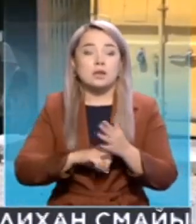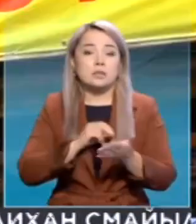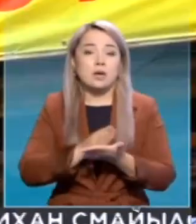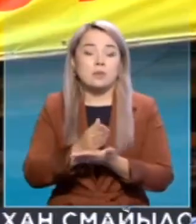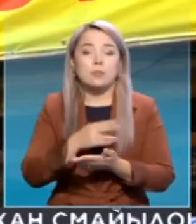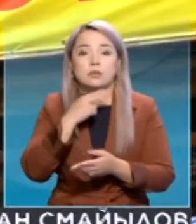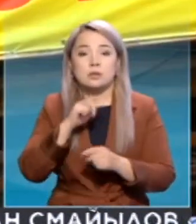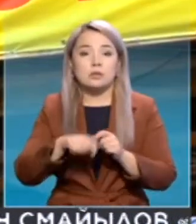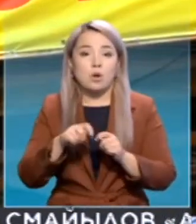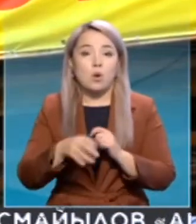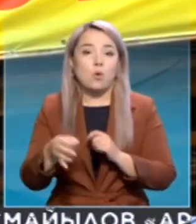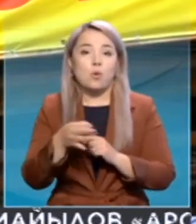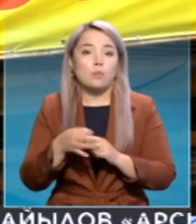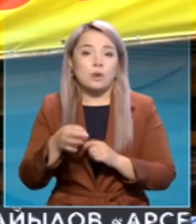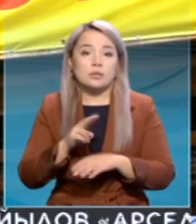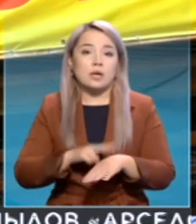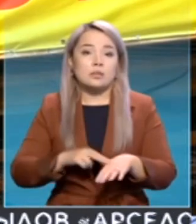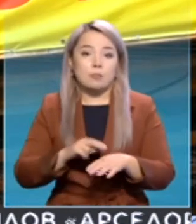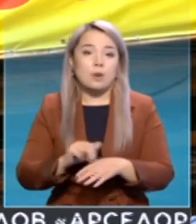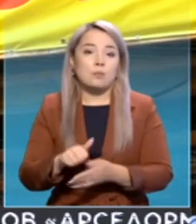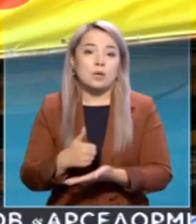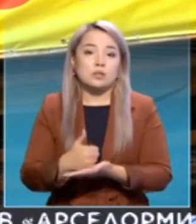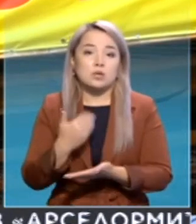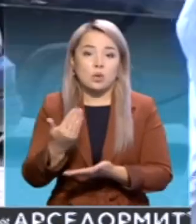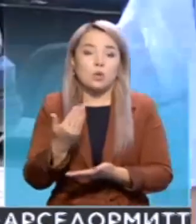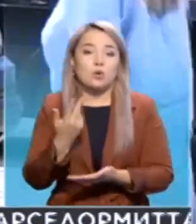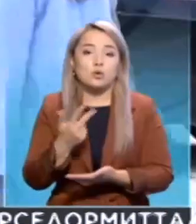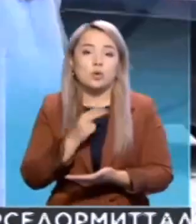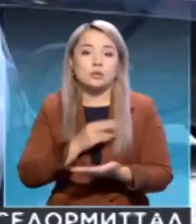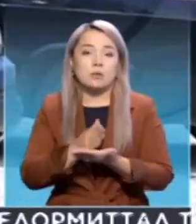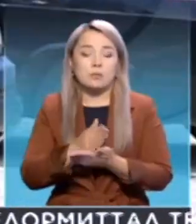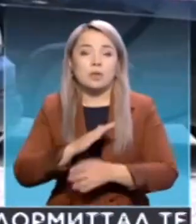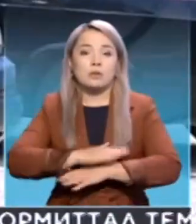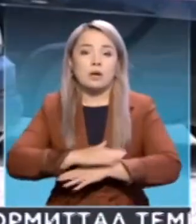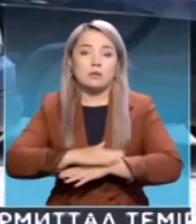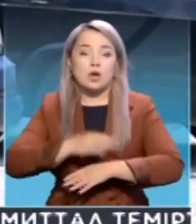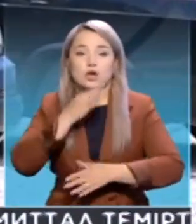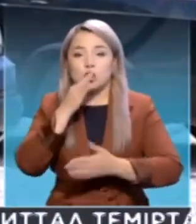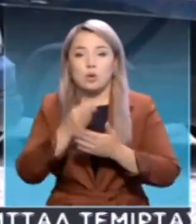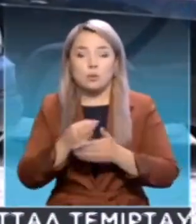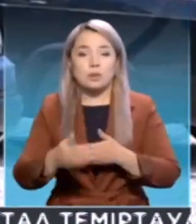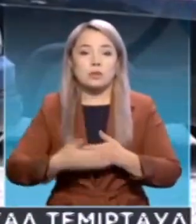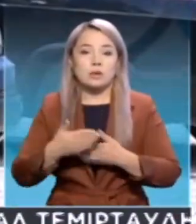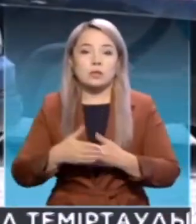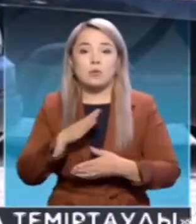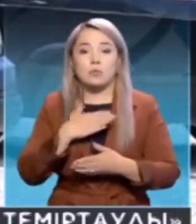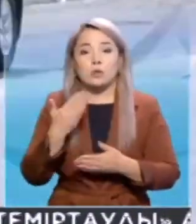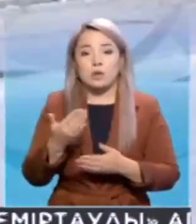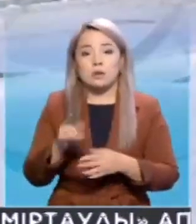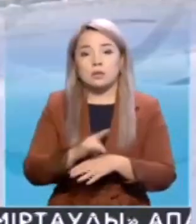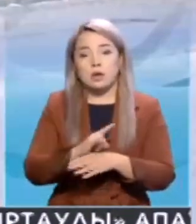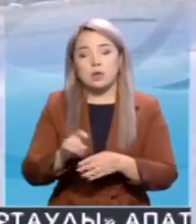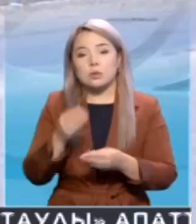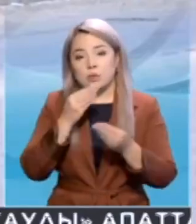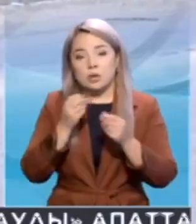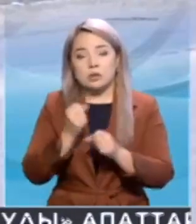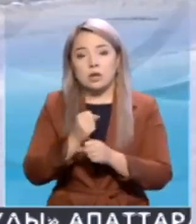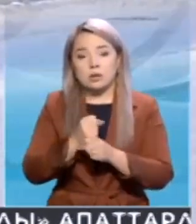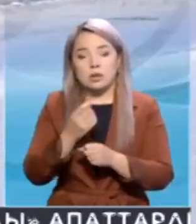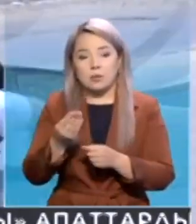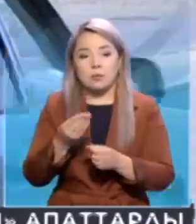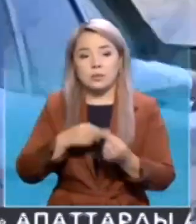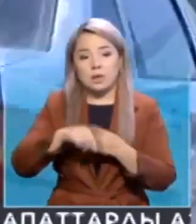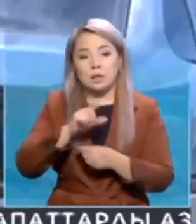қызметіне салғырт қараған облыстық инспекция басшысы мен оның үш қызметкері тәртіптік жауапкершілікке тартылды. Ал жалған құжат жасаған